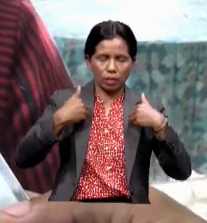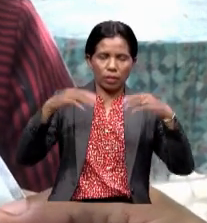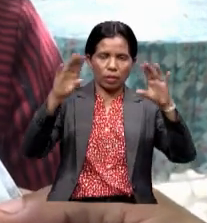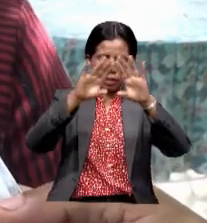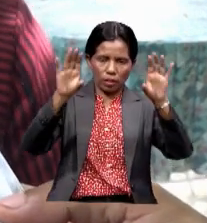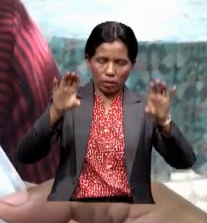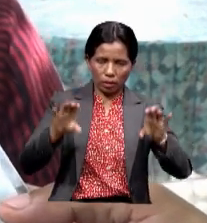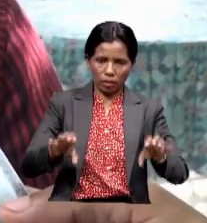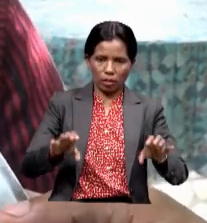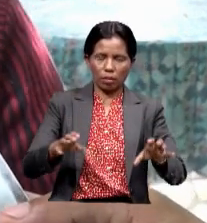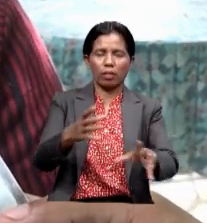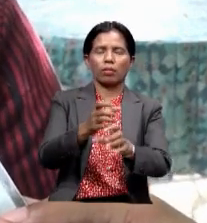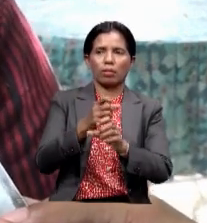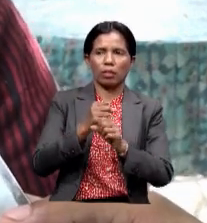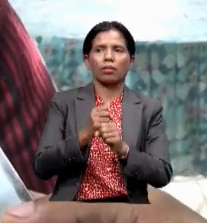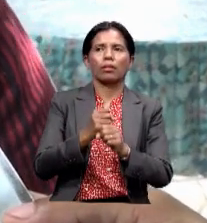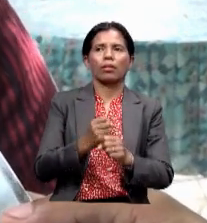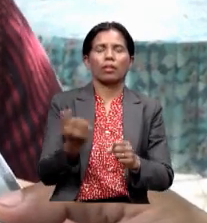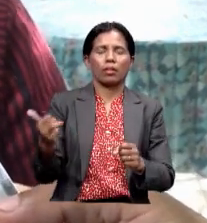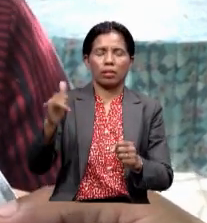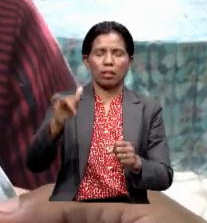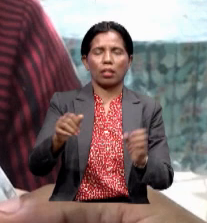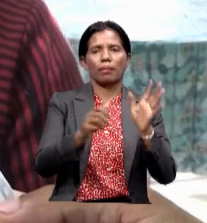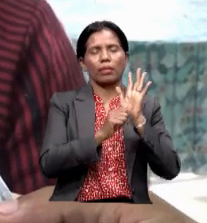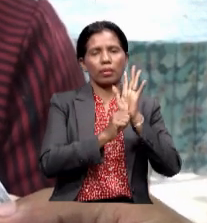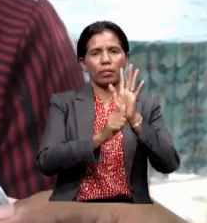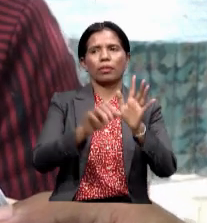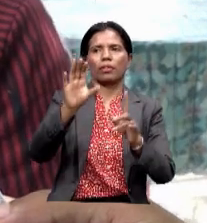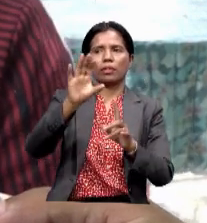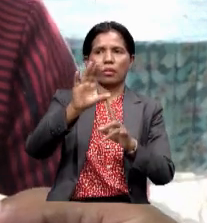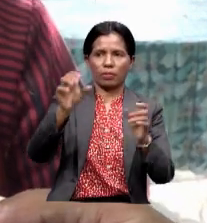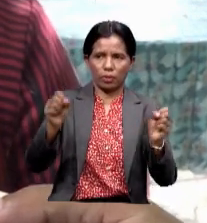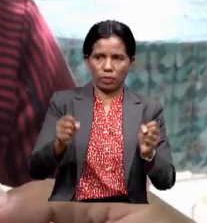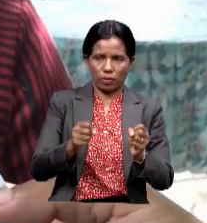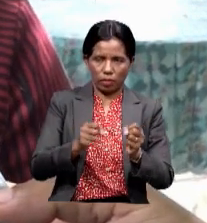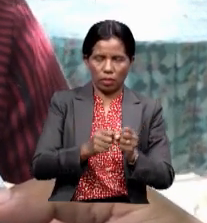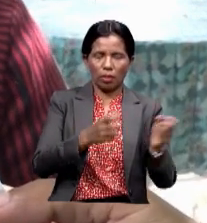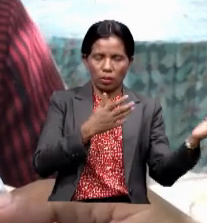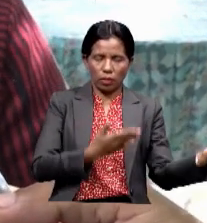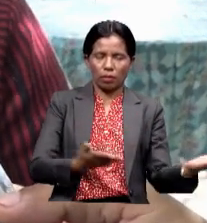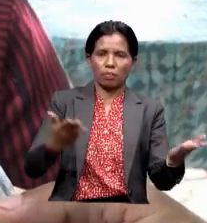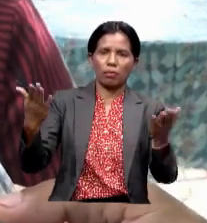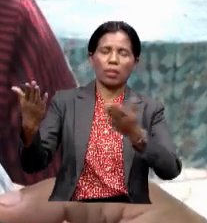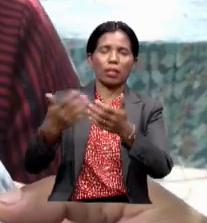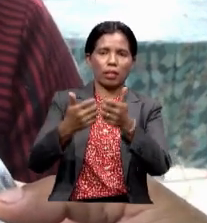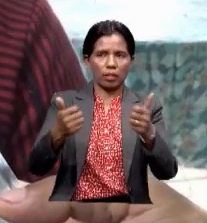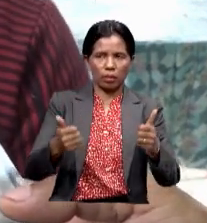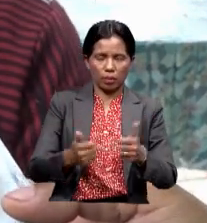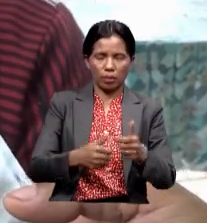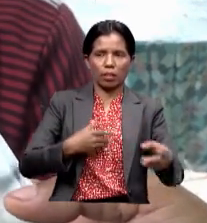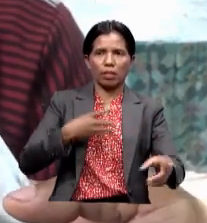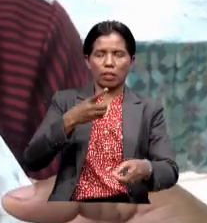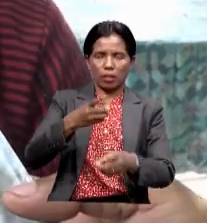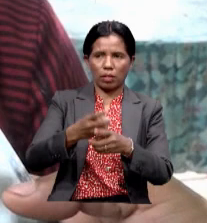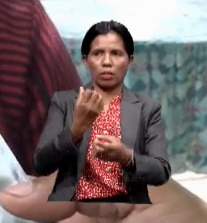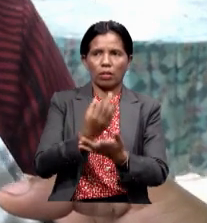moris ida o ini simu ne ho di ne mak ni se apresenta ba chefi di suku luri mai autoridade par ni bele hetan direitu ba subsidu